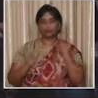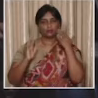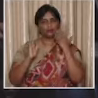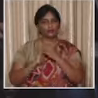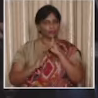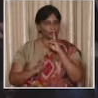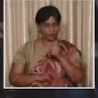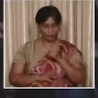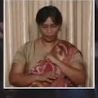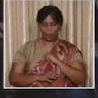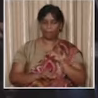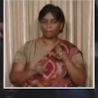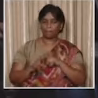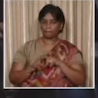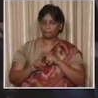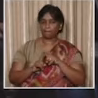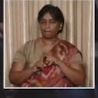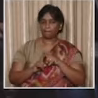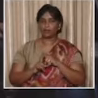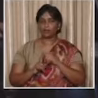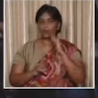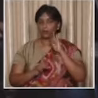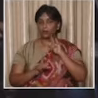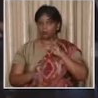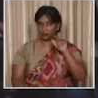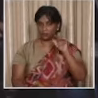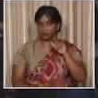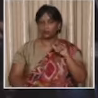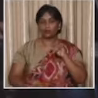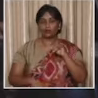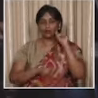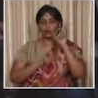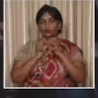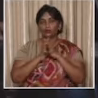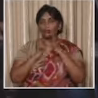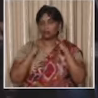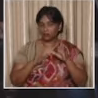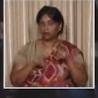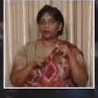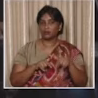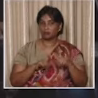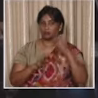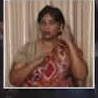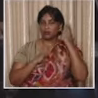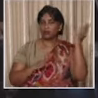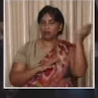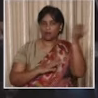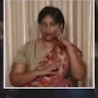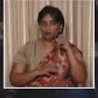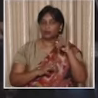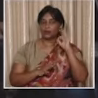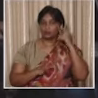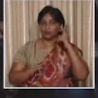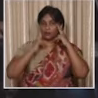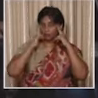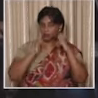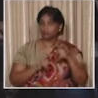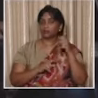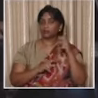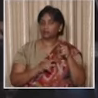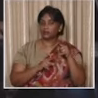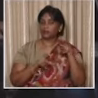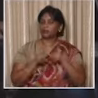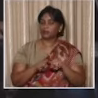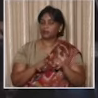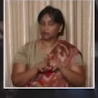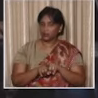කරන්න කැමතියි. ඒ වගේම තමයි විදේශගත ශ්‍රමිකයෝ විශාල ප්‍රමාණයක් අද ලෝකෙ පුරා ඉන්නෝ විශේෂයෙන් මැද පෙරදිග කලාපේ ඒ